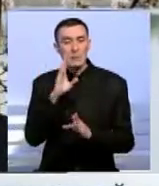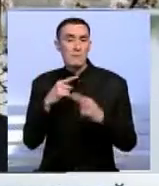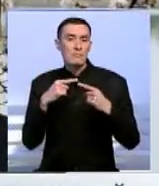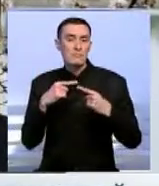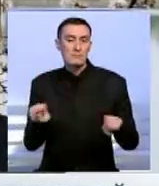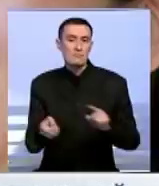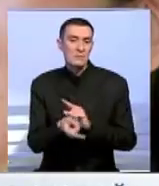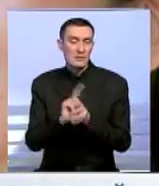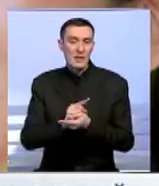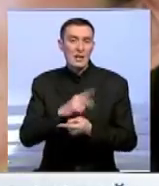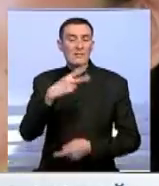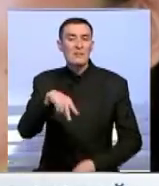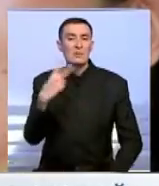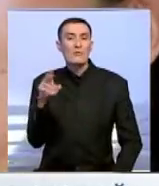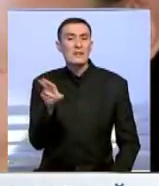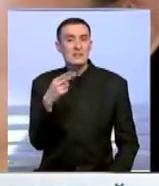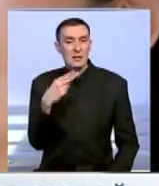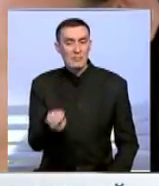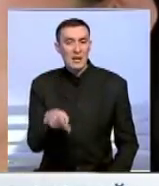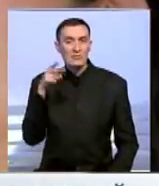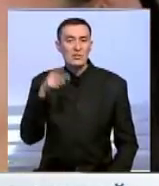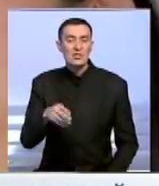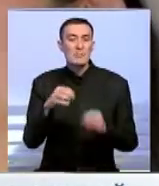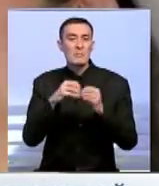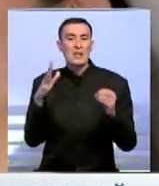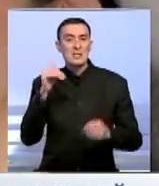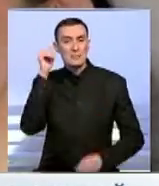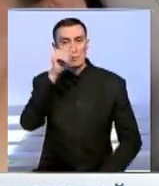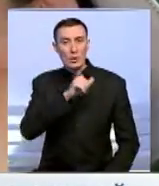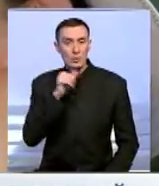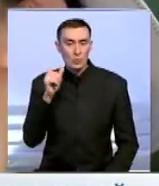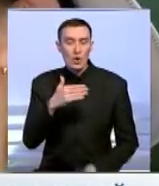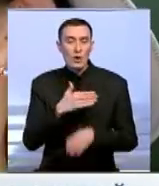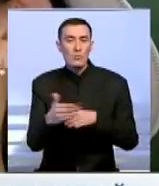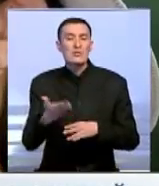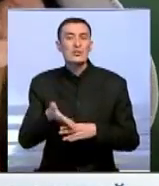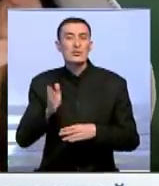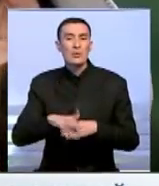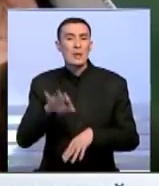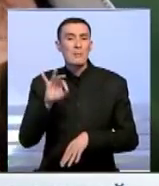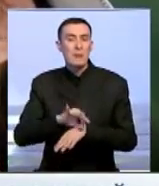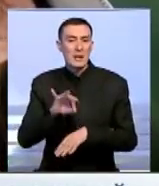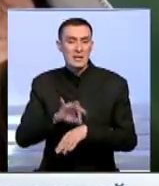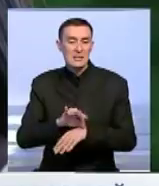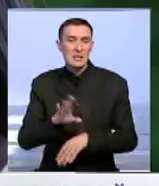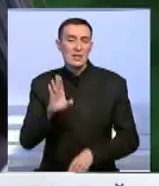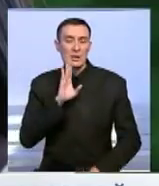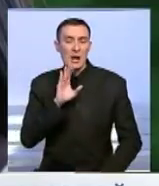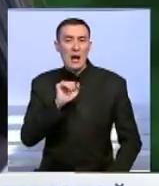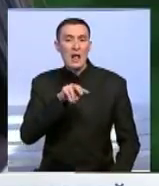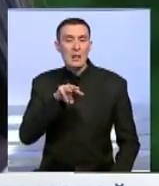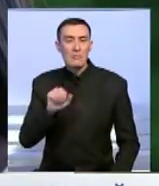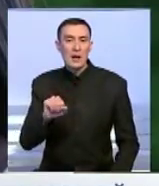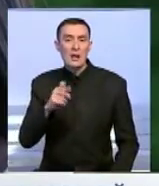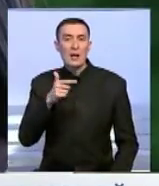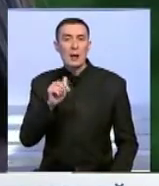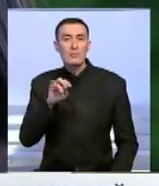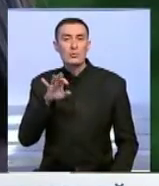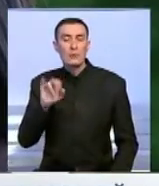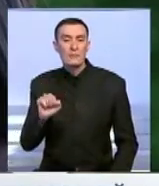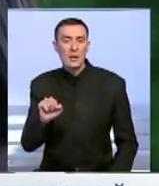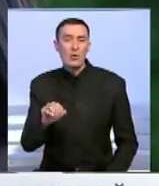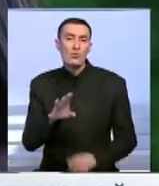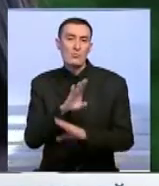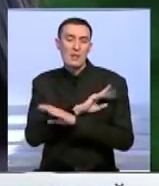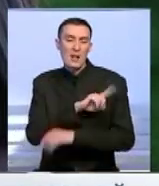иначе. 22 декабря 2015 года после тяжелой болезни Уразалинова Алма Кабдуловна